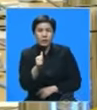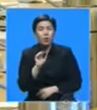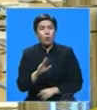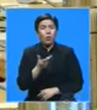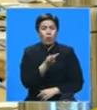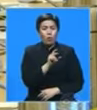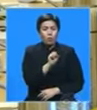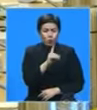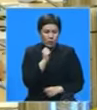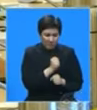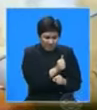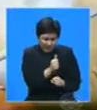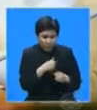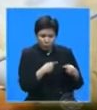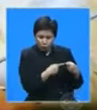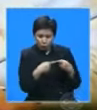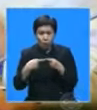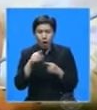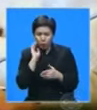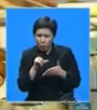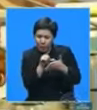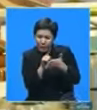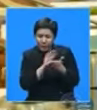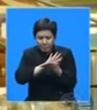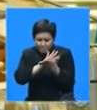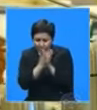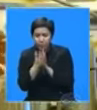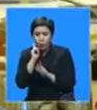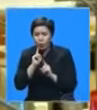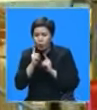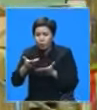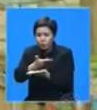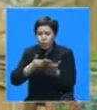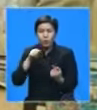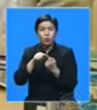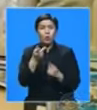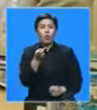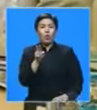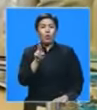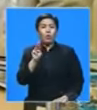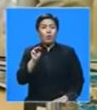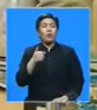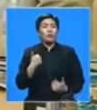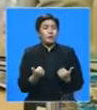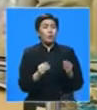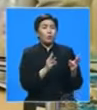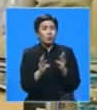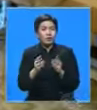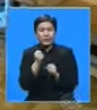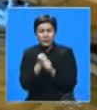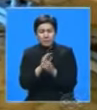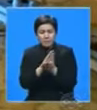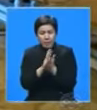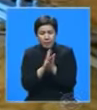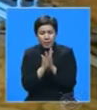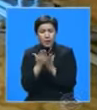ช.ก็จะทำต่อเนื่องนะครับอะไรที่จะต้องปรับปรุงก็มาปรับปรุงหารือกันในครม.นะครับแล้วก็หาทางจัดสรรปรับเป